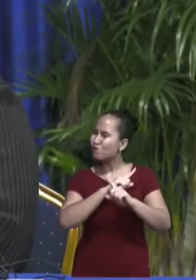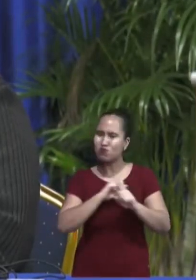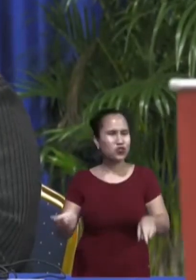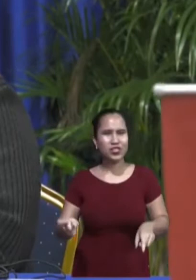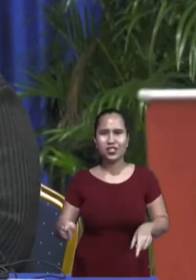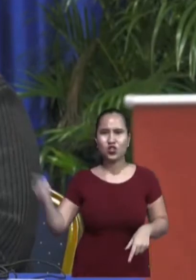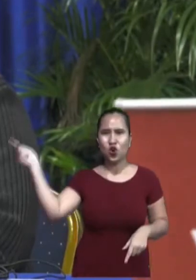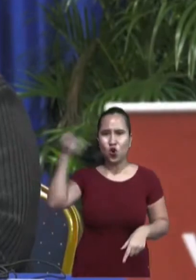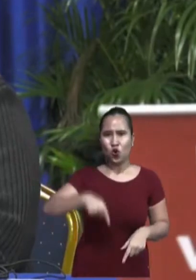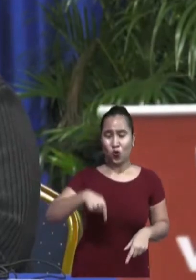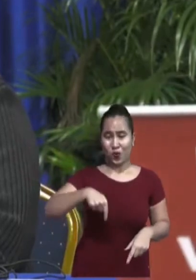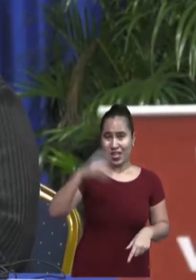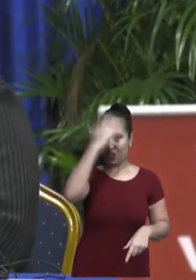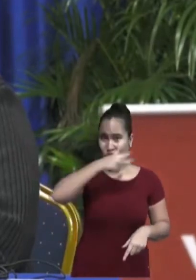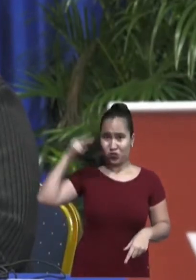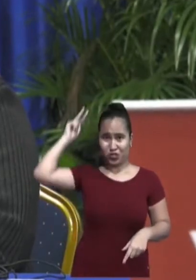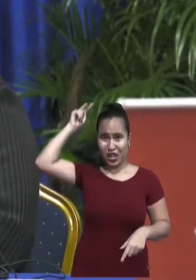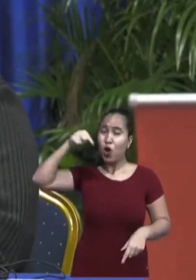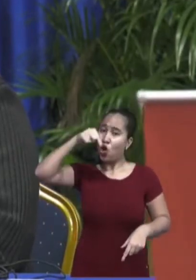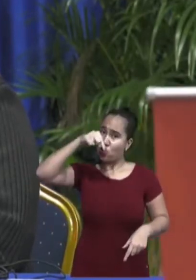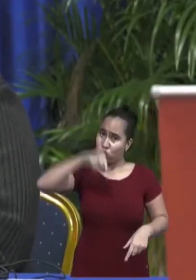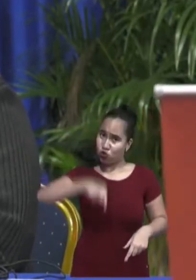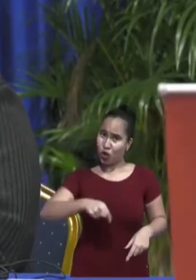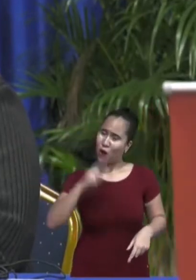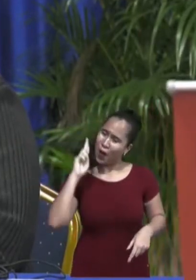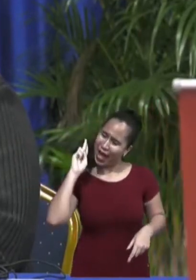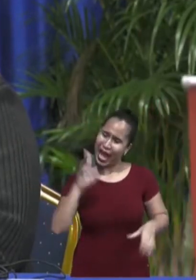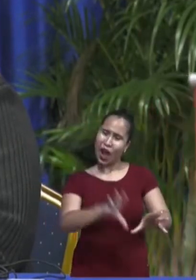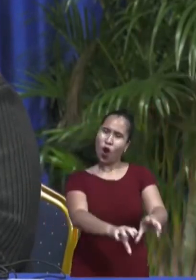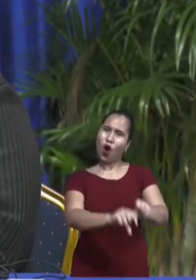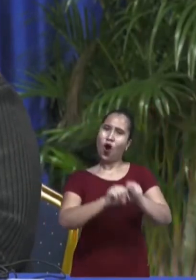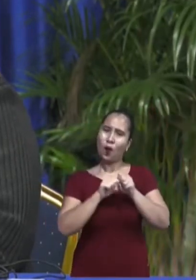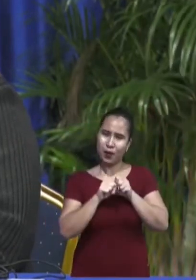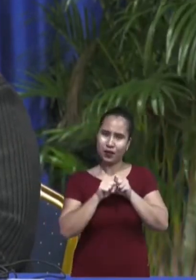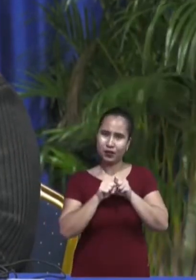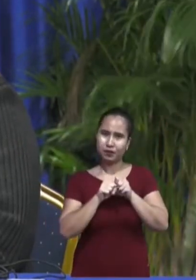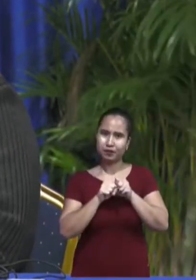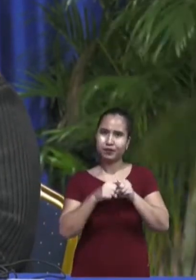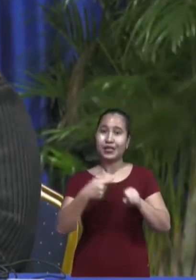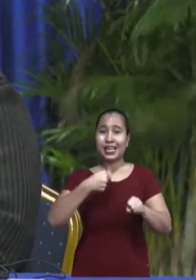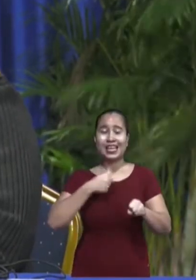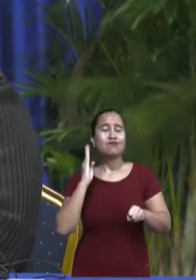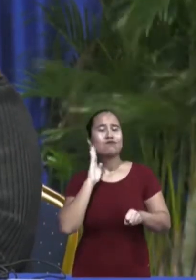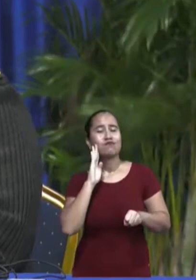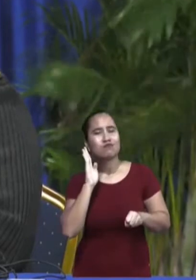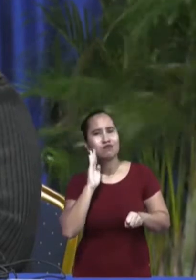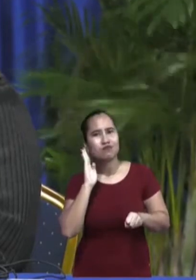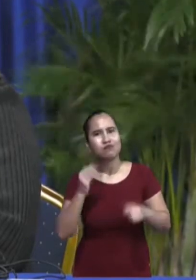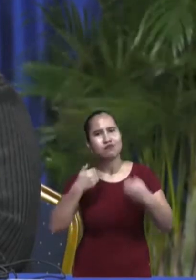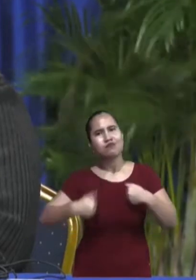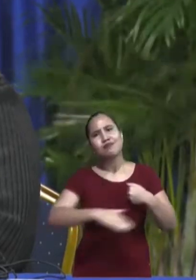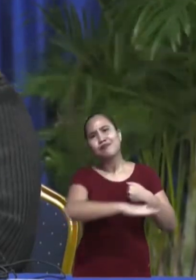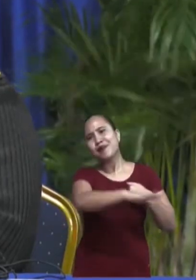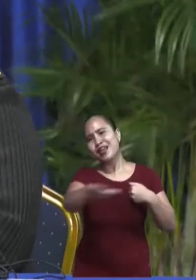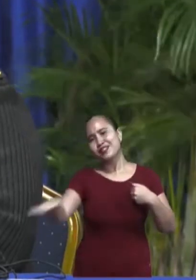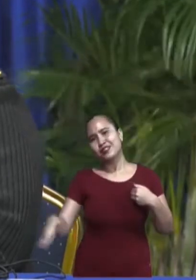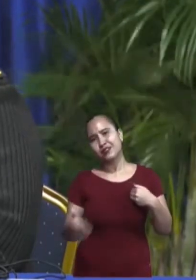goed om aan te geven dat we de mensen oppakken. Ik roep daarom ook de bevolking op om aan te